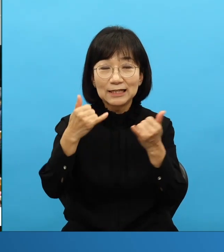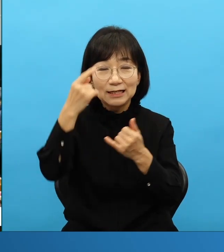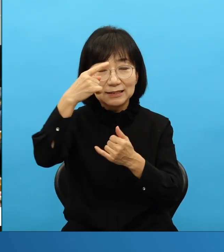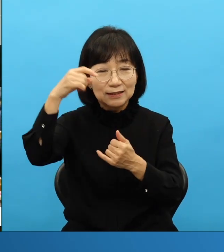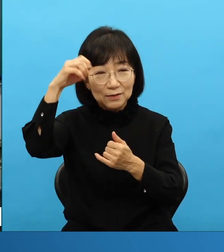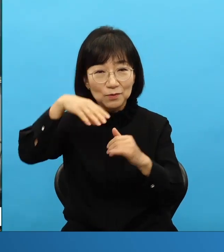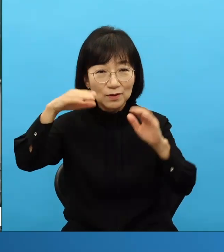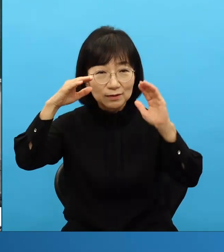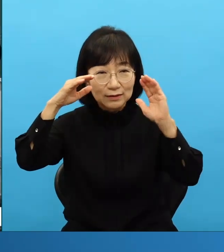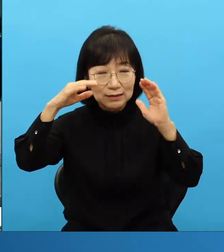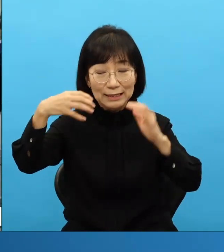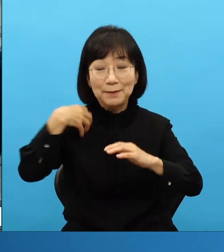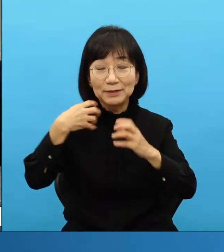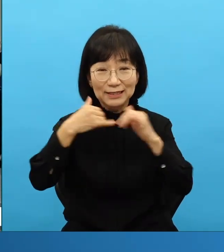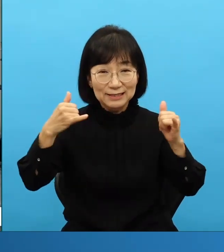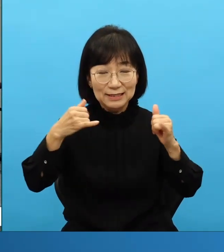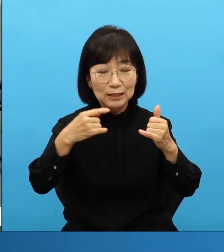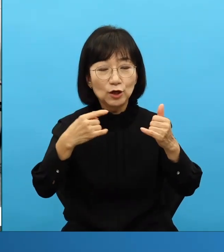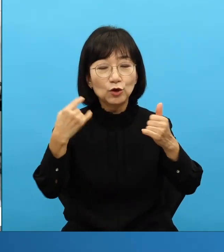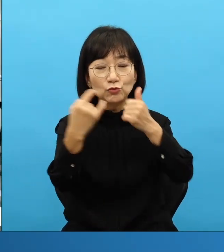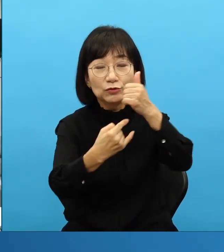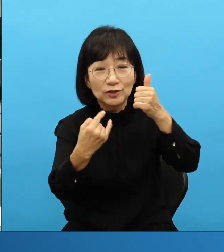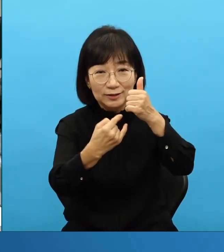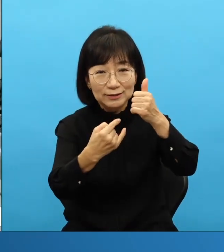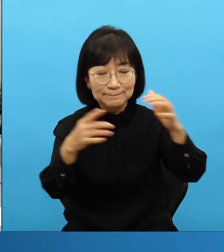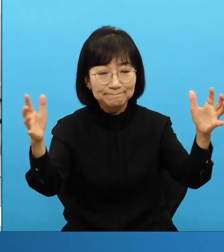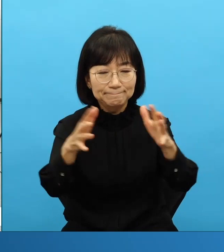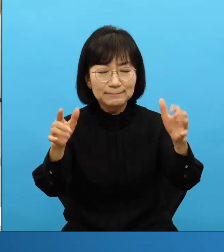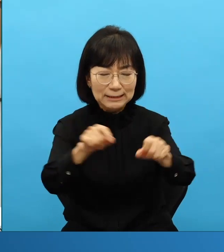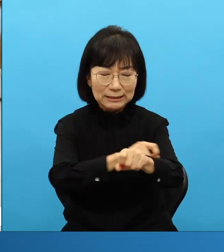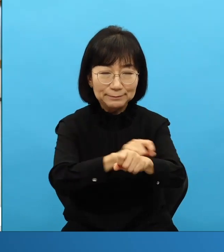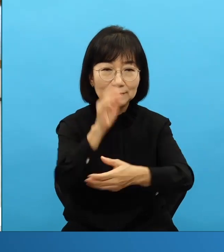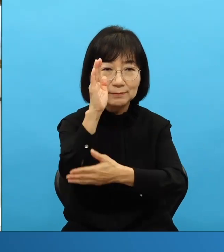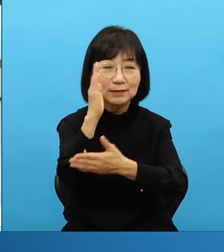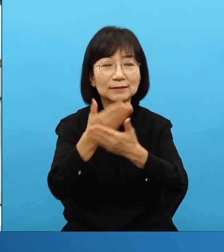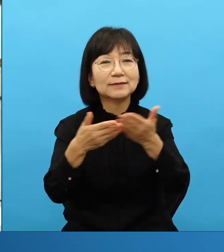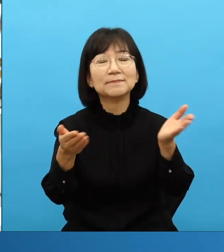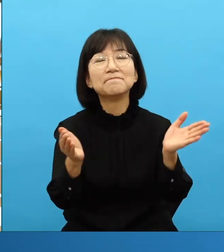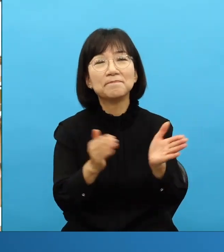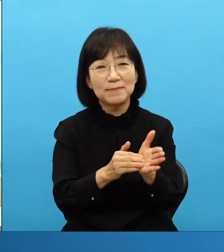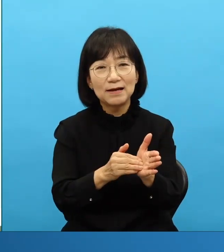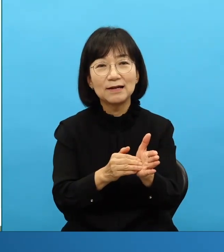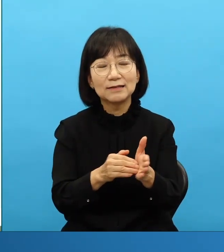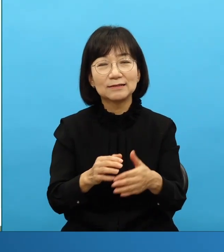지역 운영위원장 및 본부 운영위원을 대상으로 특별 메시지가 선포됐습니다.